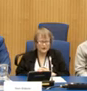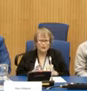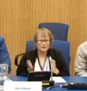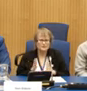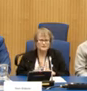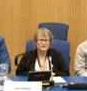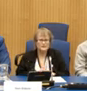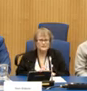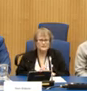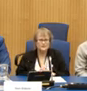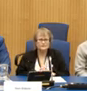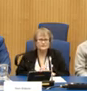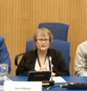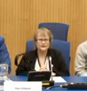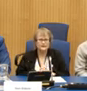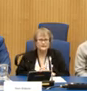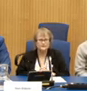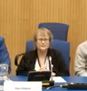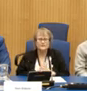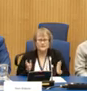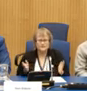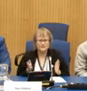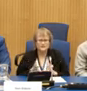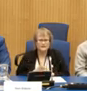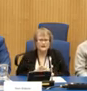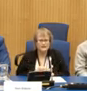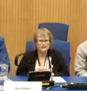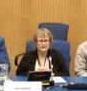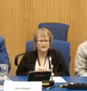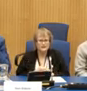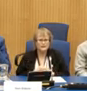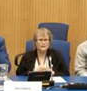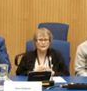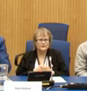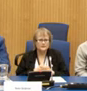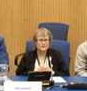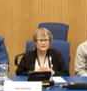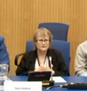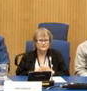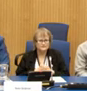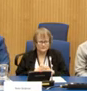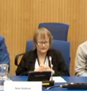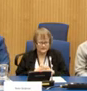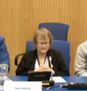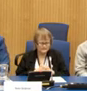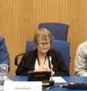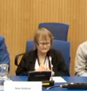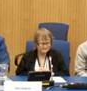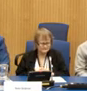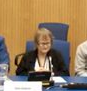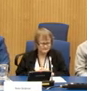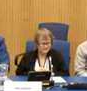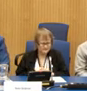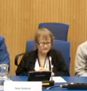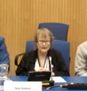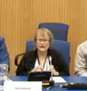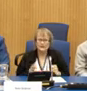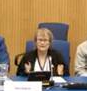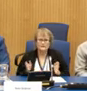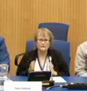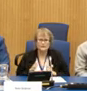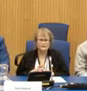weitergeben und für eine barrierefreiere bzw. barriereärmere Umgebung plädieren.